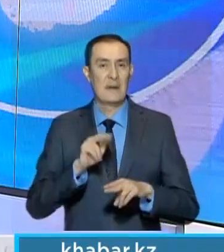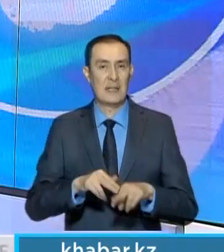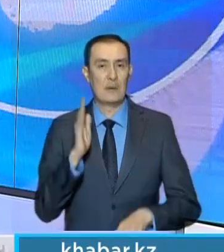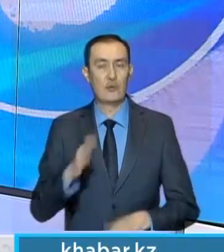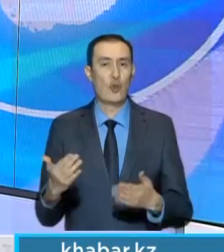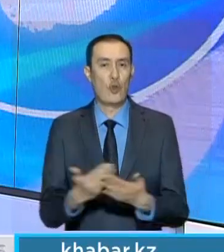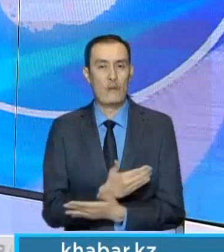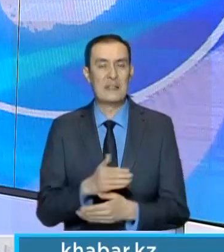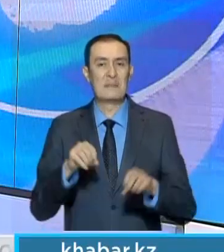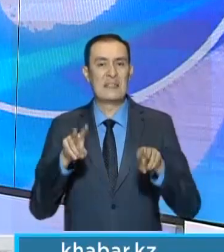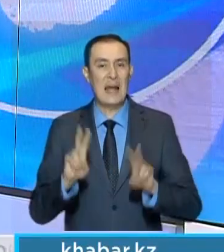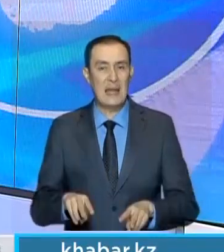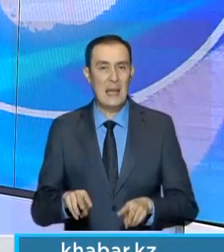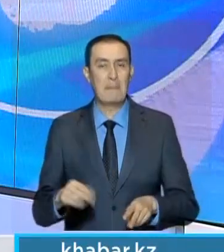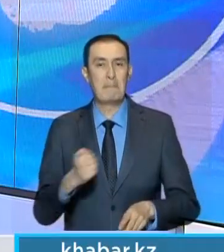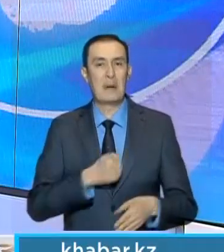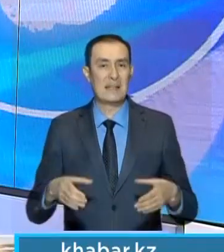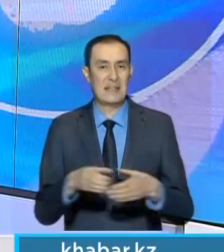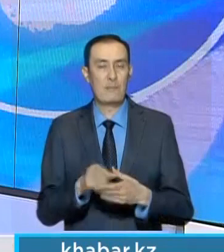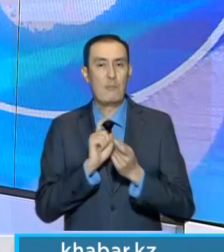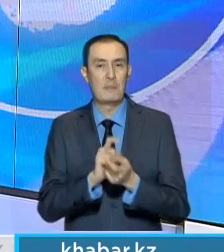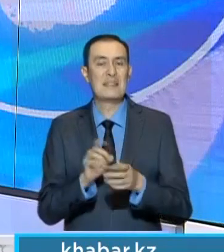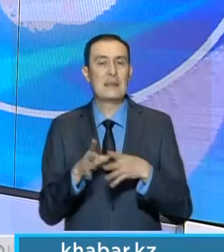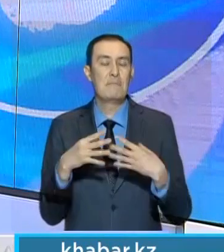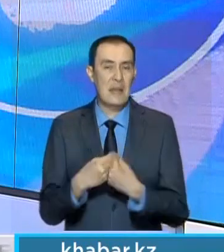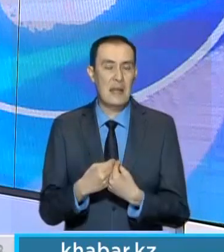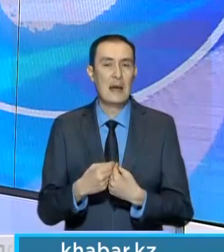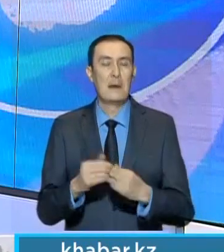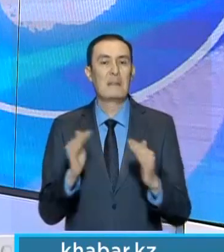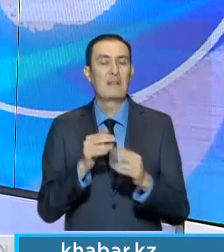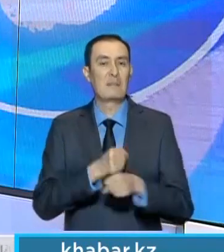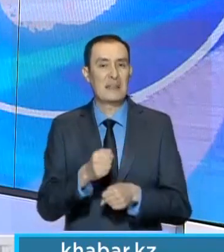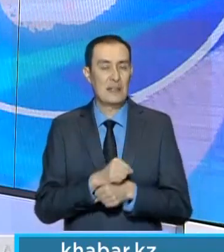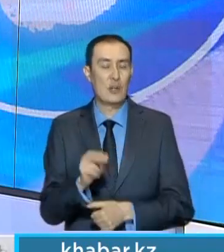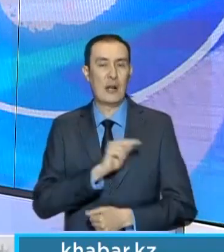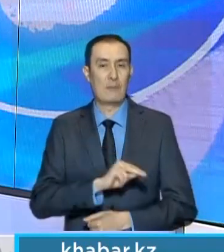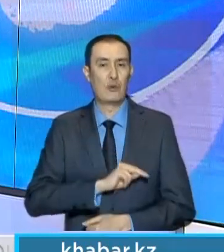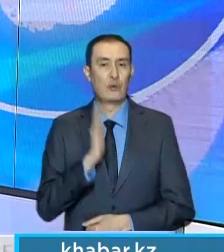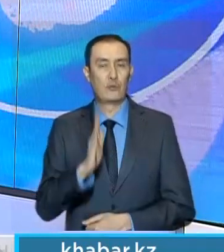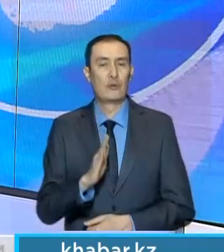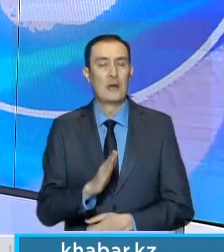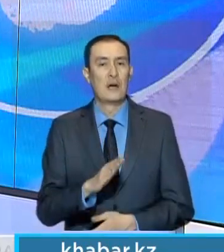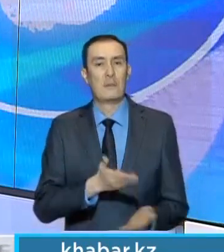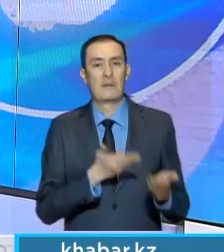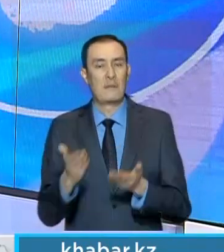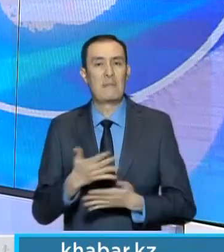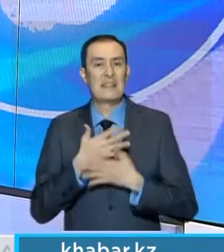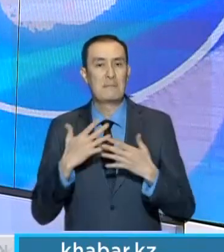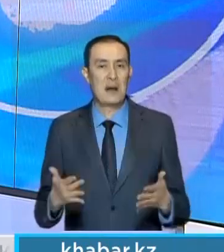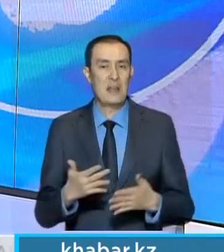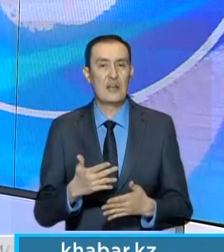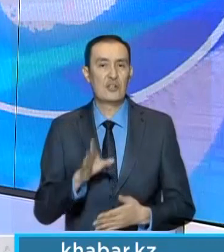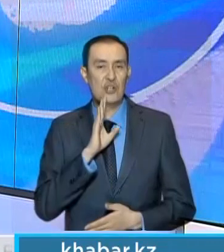появится новое специализированное подразделение по борьбе с семейно-бытовых насилием причём для работы в нём будет привлечено максимальное